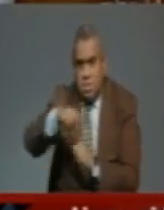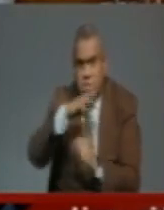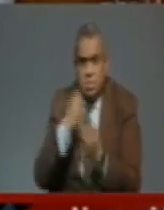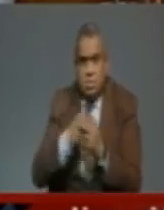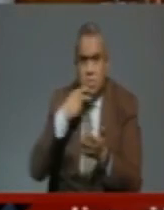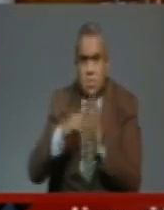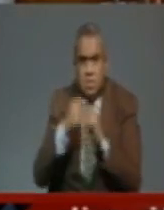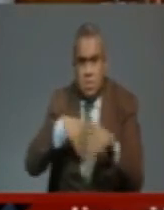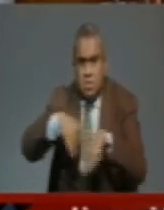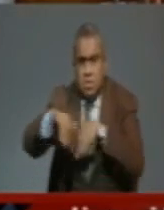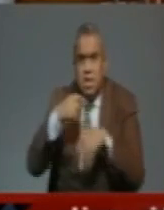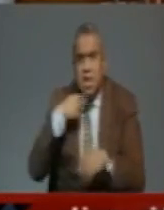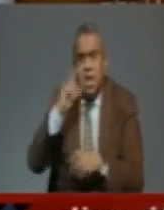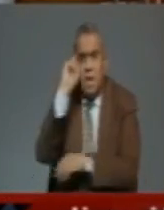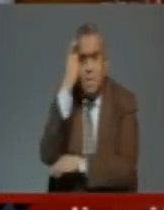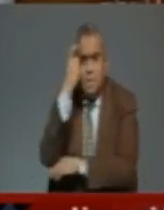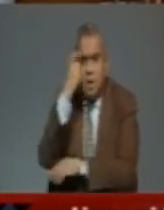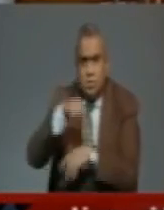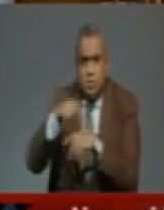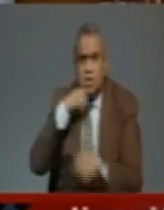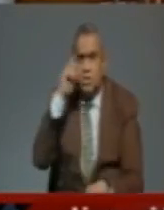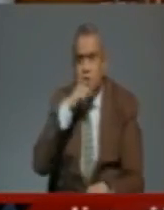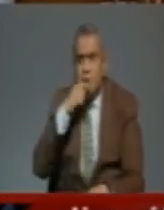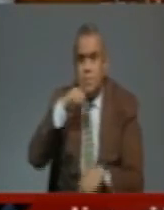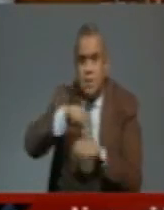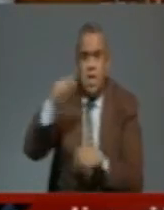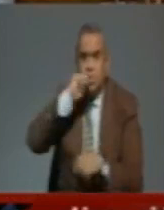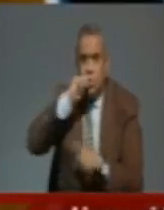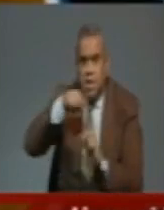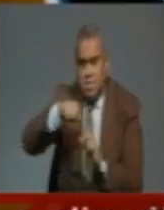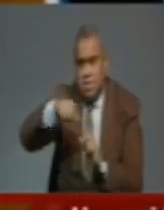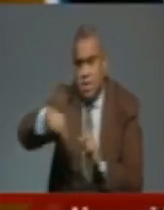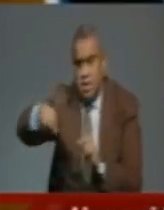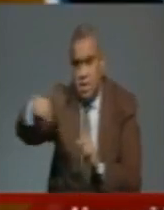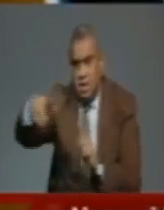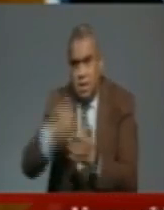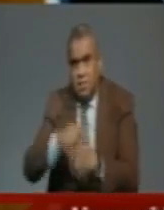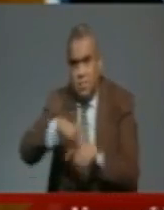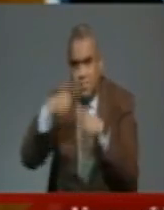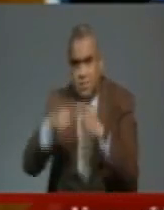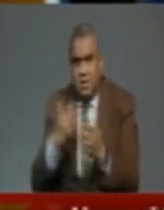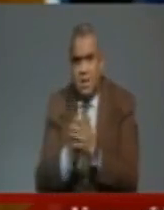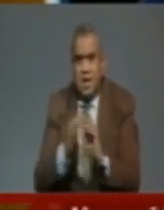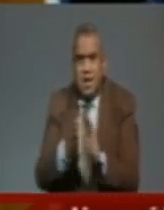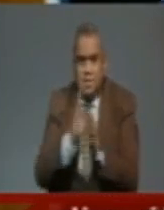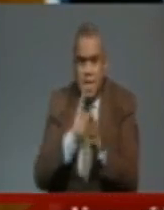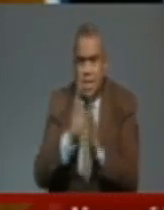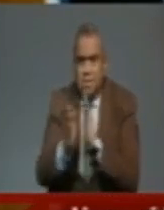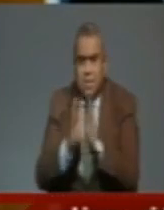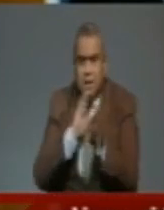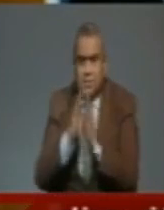من المنصوره الى شربين الى فرسكور الى الزرقاء الى دمياط بيركن في محطه عشان التاني يجي. طبعا ده دلوقتي